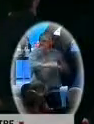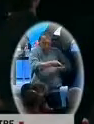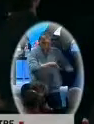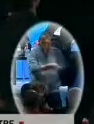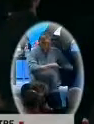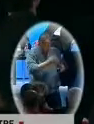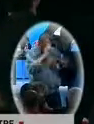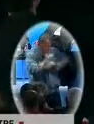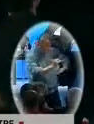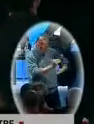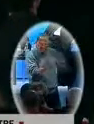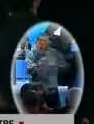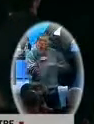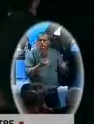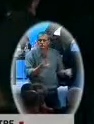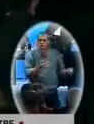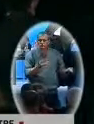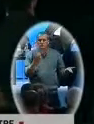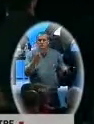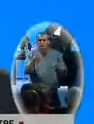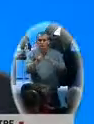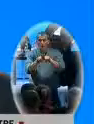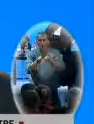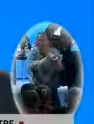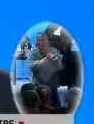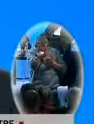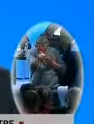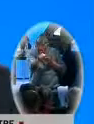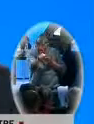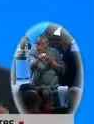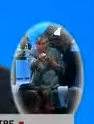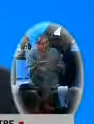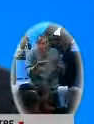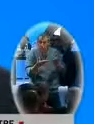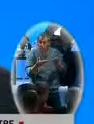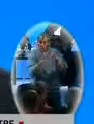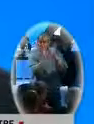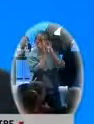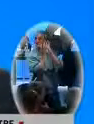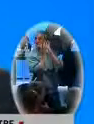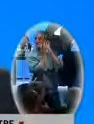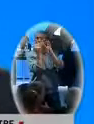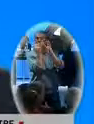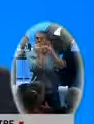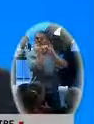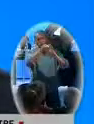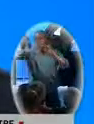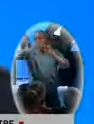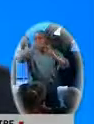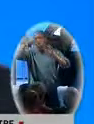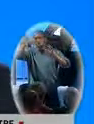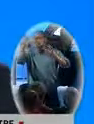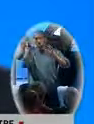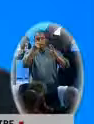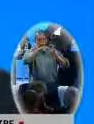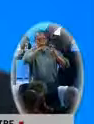nous ne défendrions pas la clarification radicale de nos collectivités qui coûte cher, qui